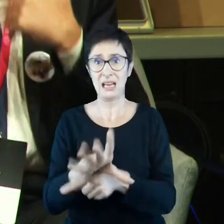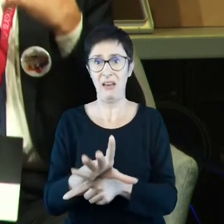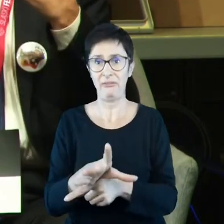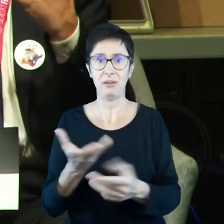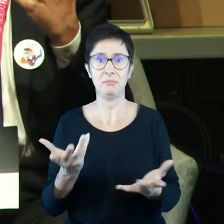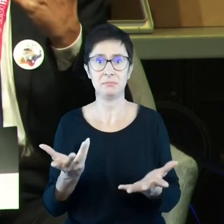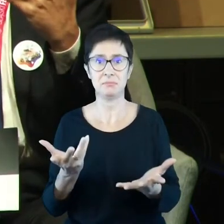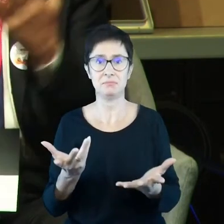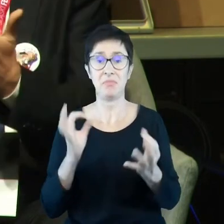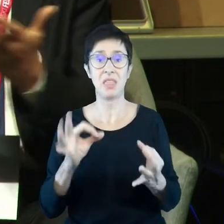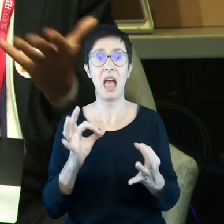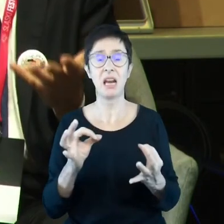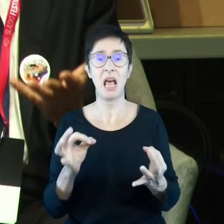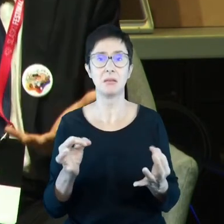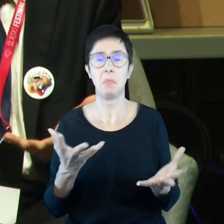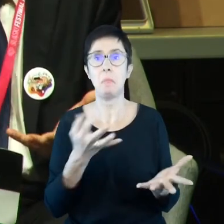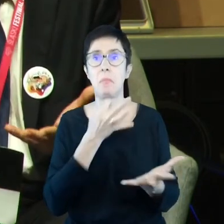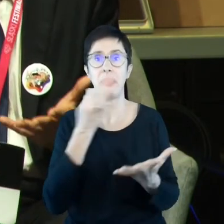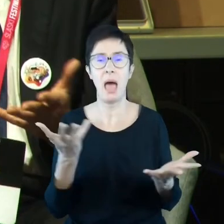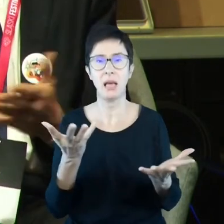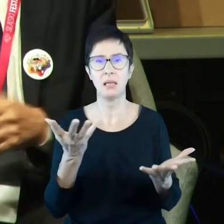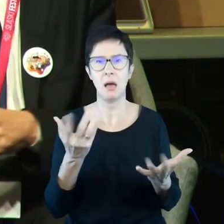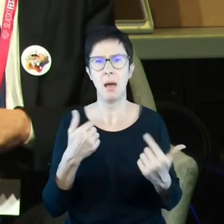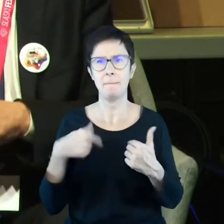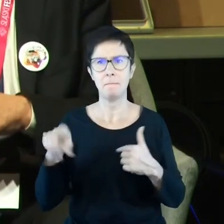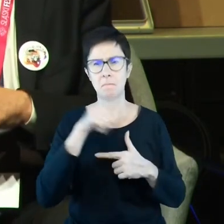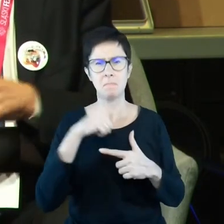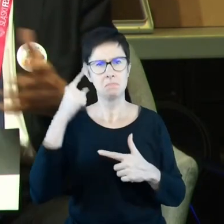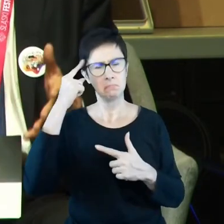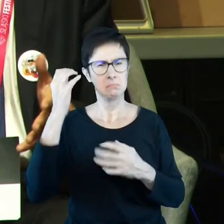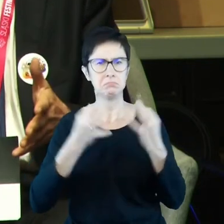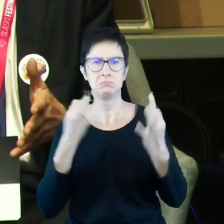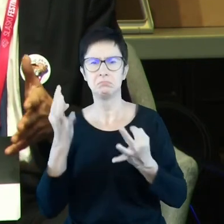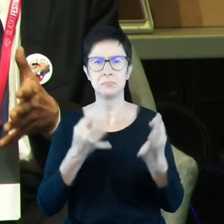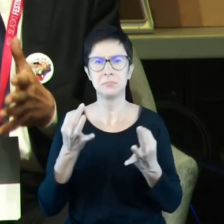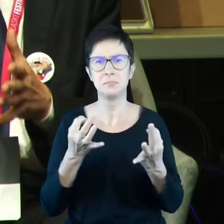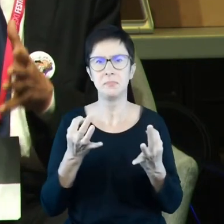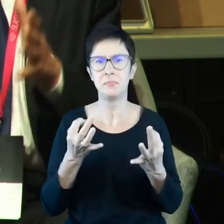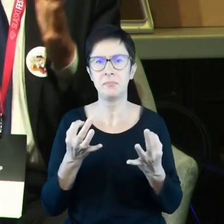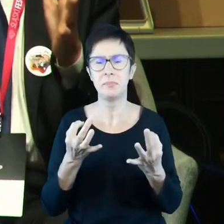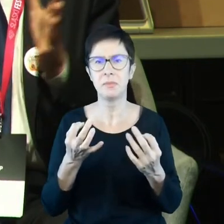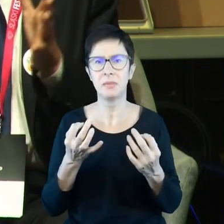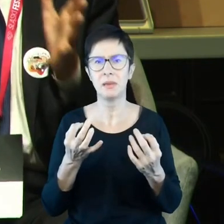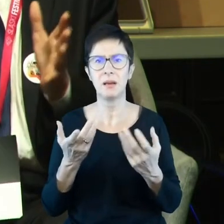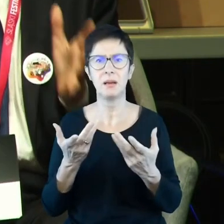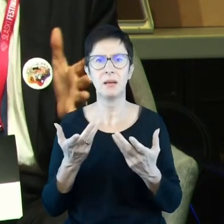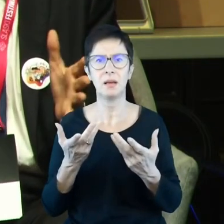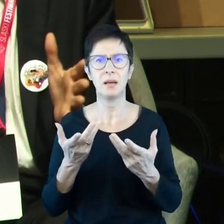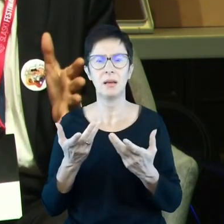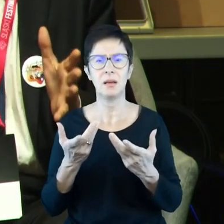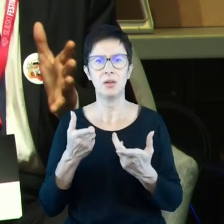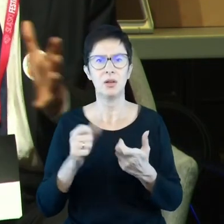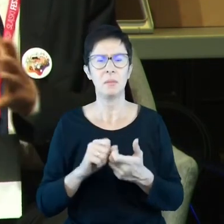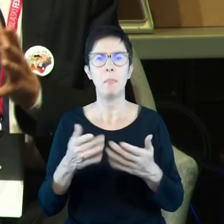Teraz pytanie, które zaczęło nam przyświecać, wiązało się z